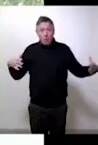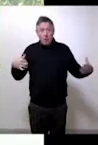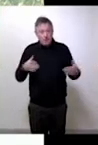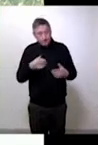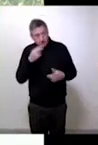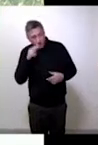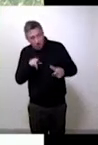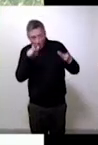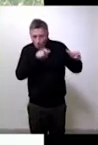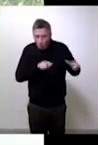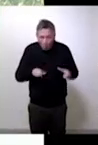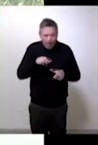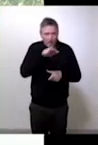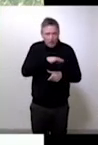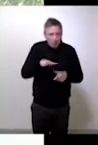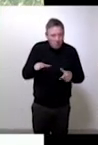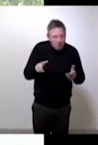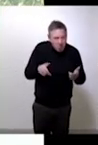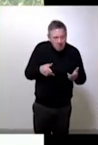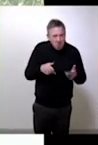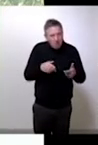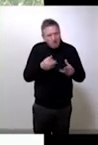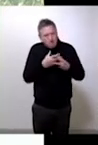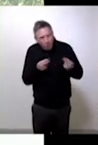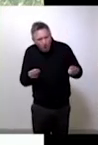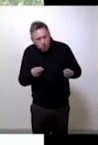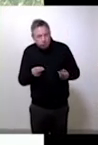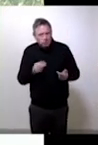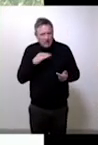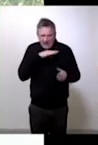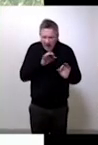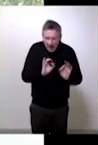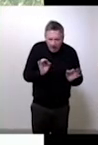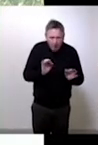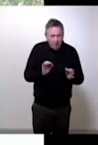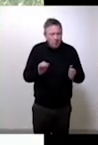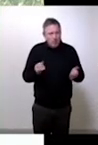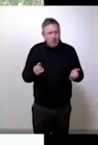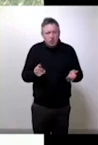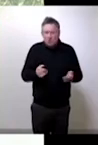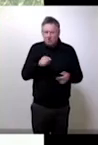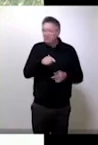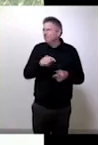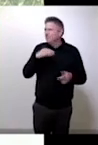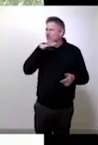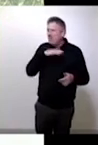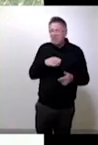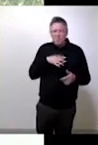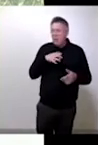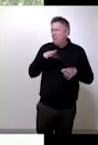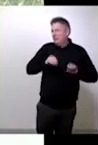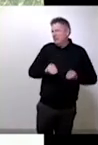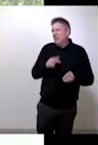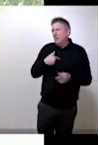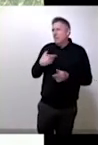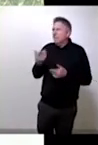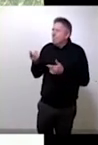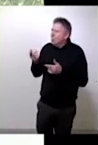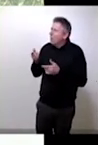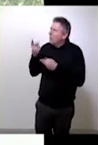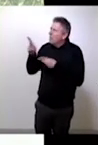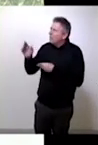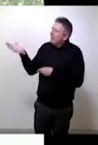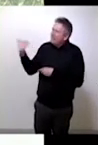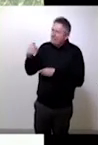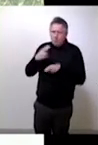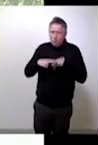pour vérifier que le logement est bien salubre, et s'il n'est pas salubre, orienter les propriétaires vers des travaux, et s'ils ne souhaitent pas faire ces travaux, on pourra avoir